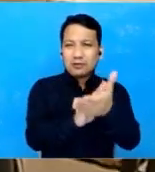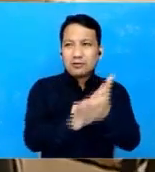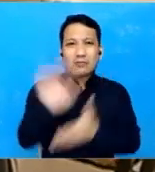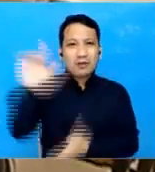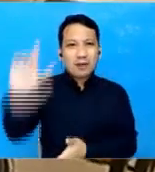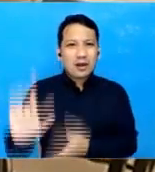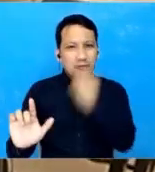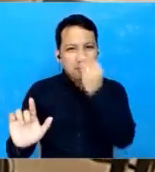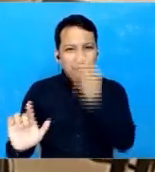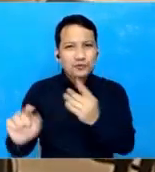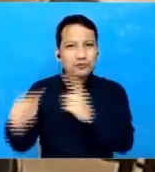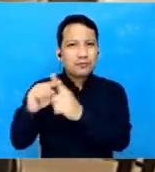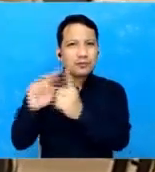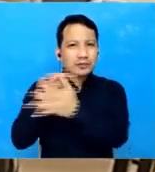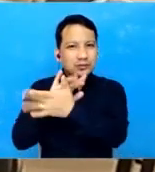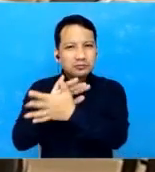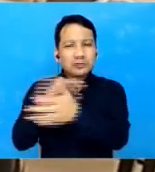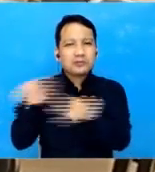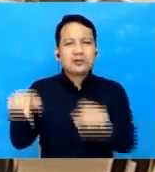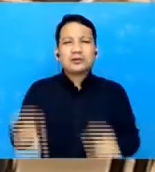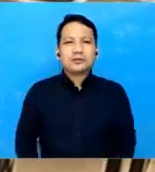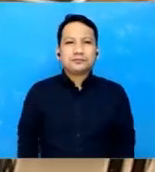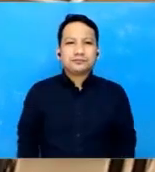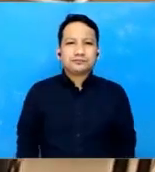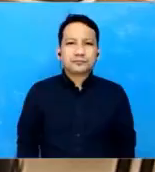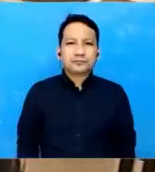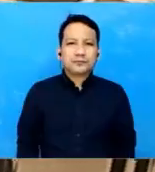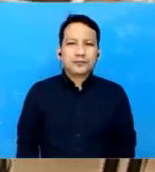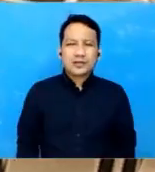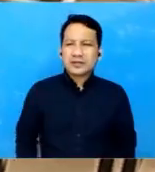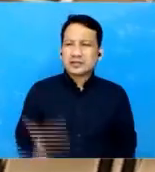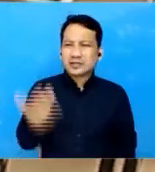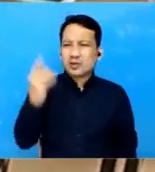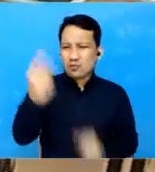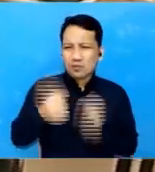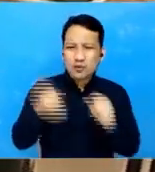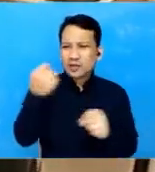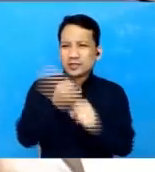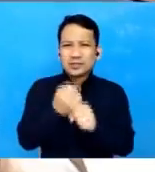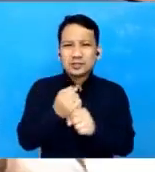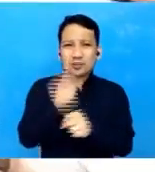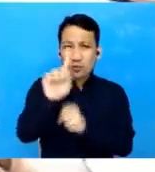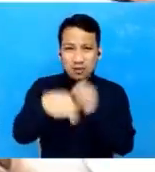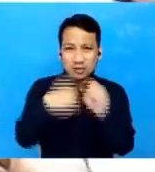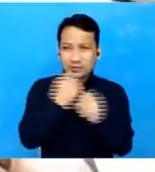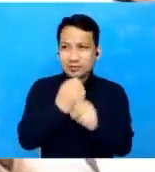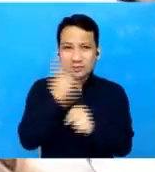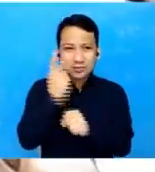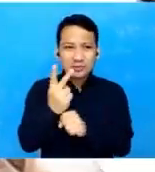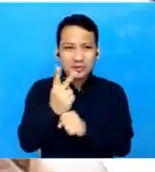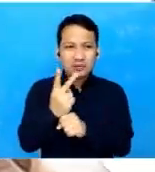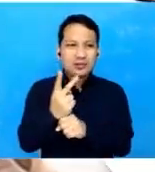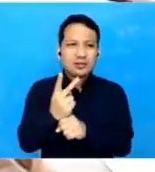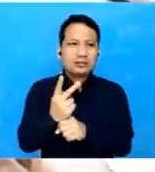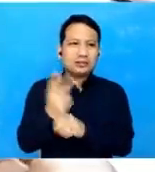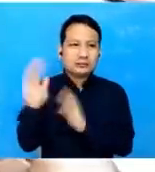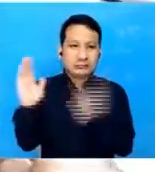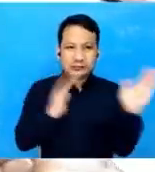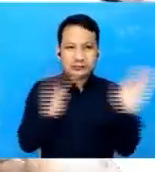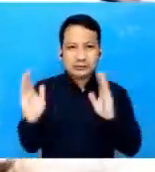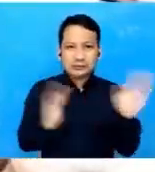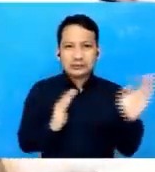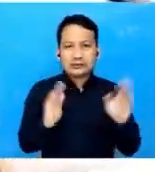kaso ng COVID-19. Sana sa loob ng isang taon na school year nakita na namin kung paano hinahanda yung mga paaralan